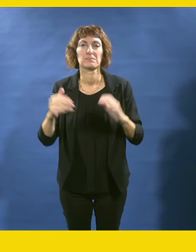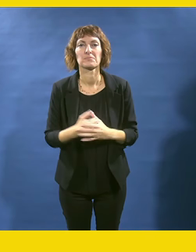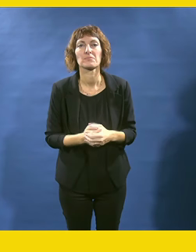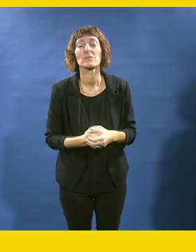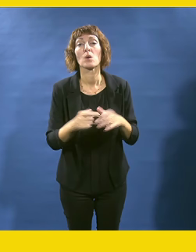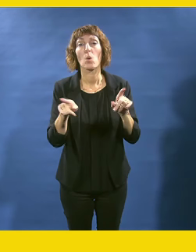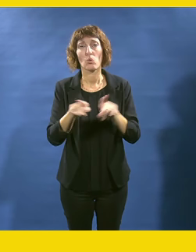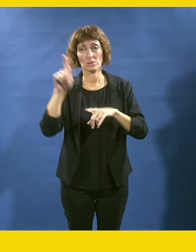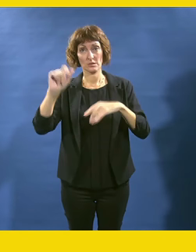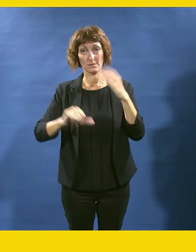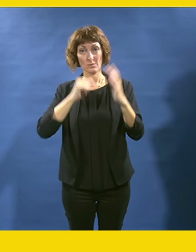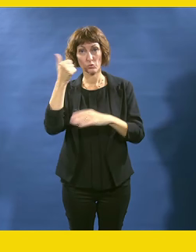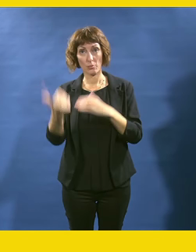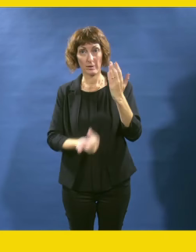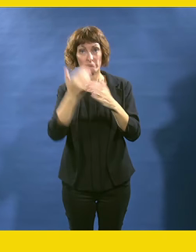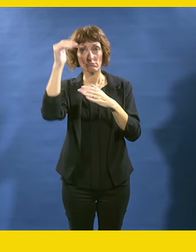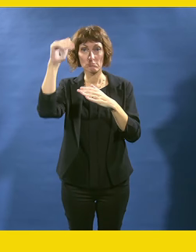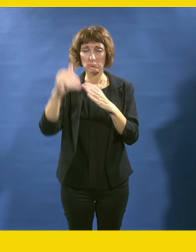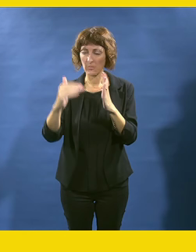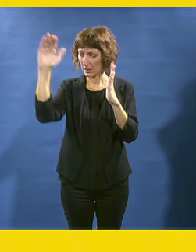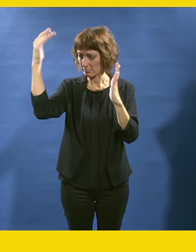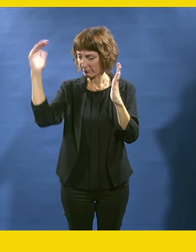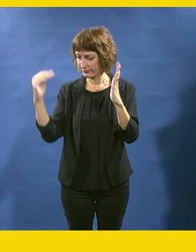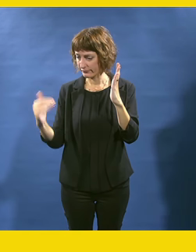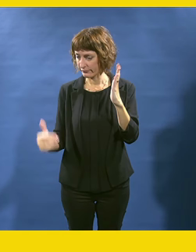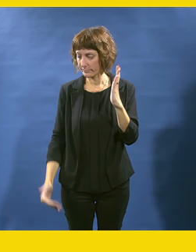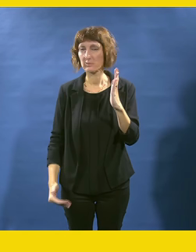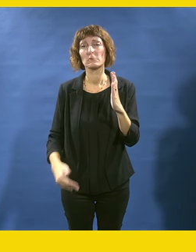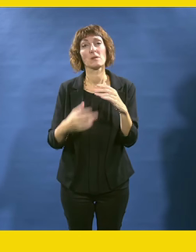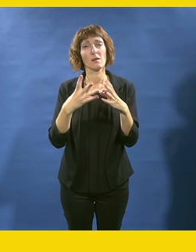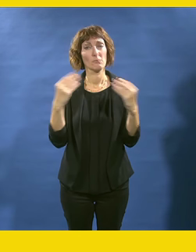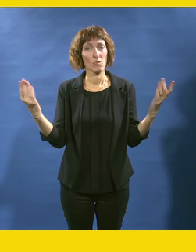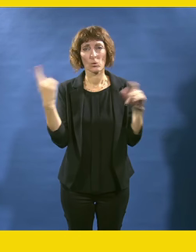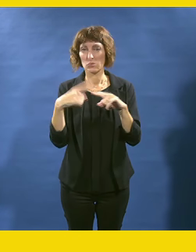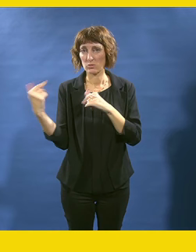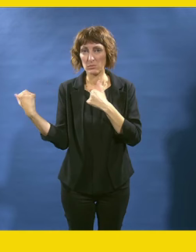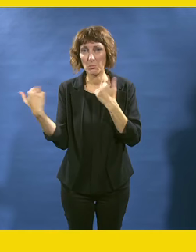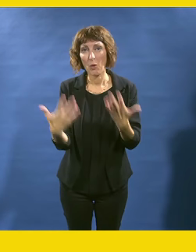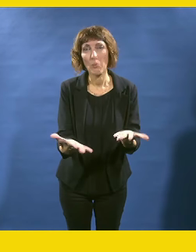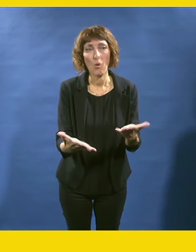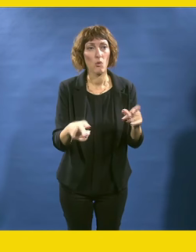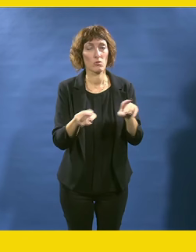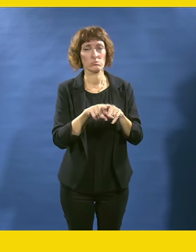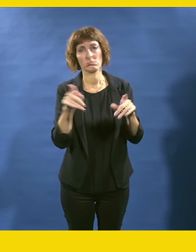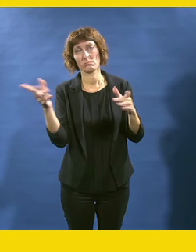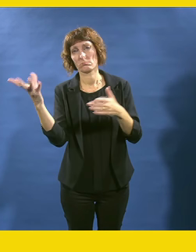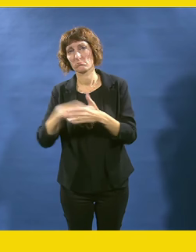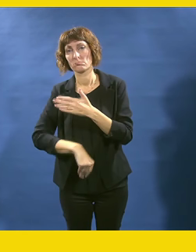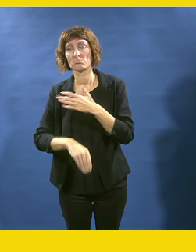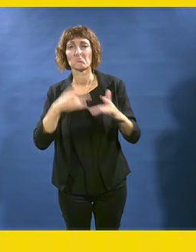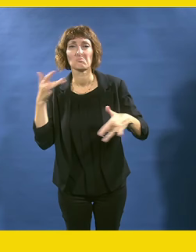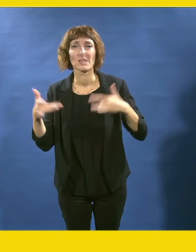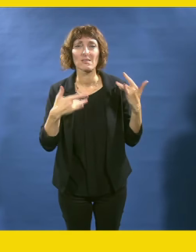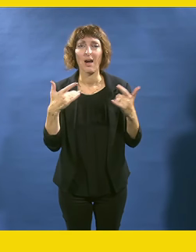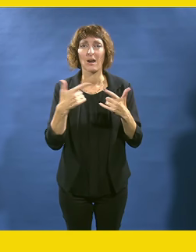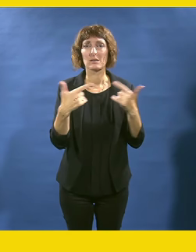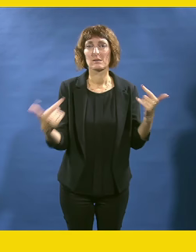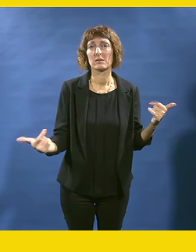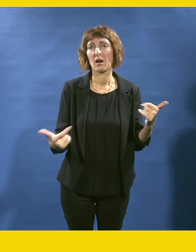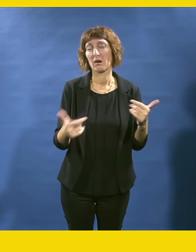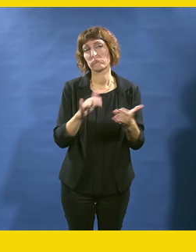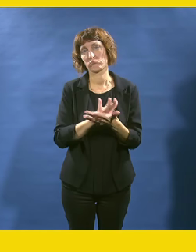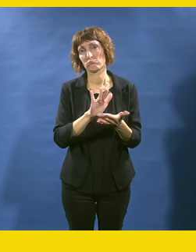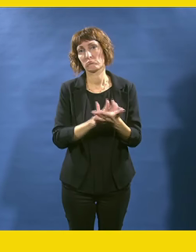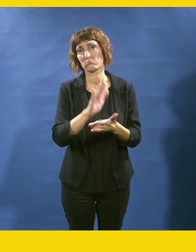beaucoup de choses proposées avec des formats très différents, notamment des spectacles pour presque tout le monde, ça commence à partir de 5